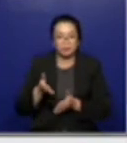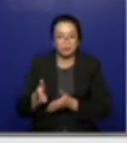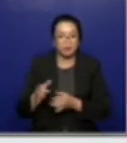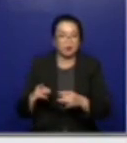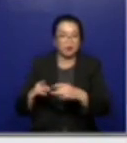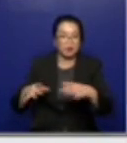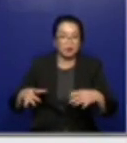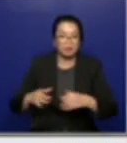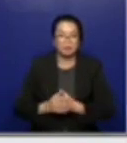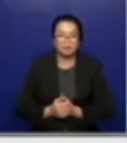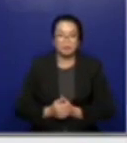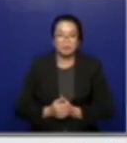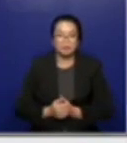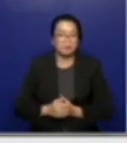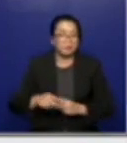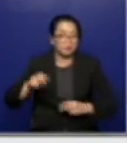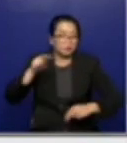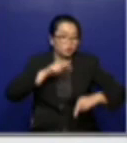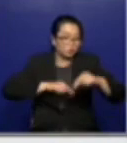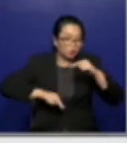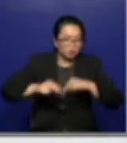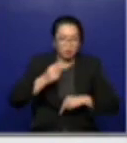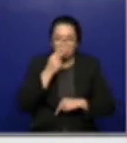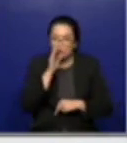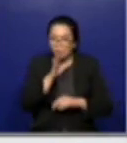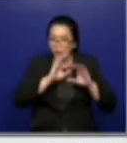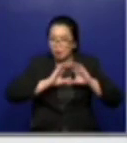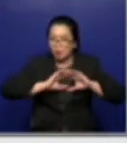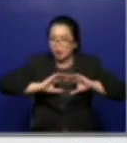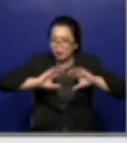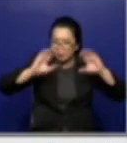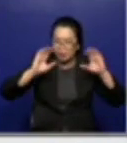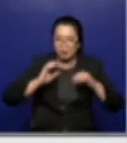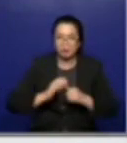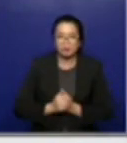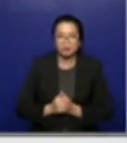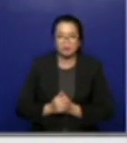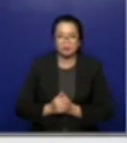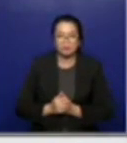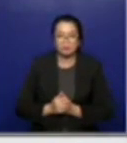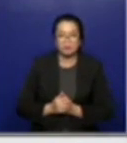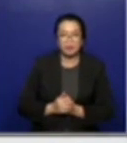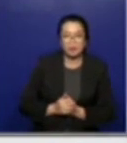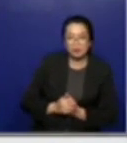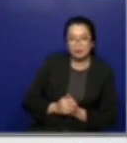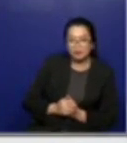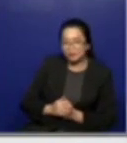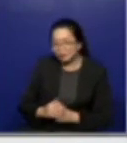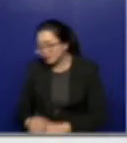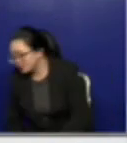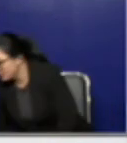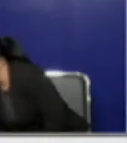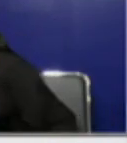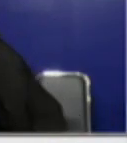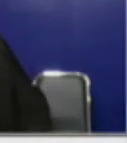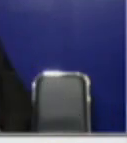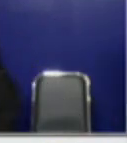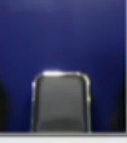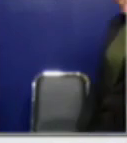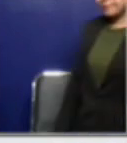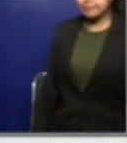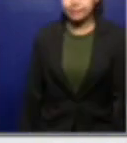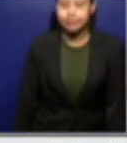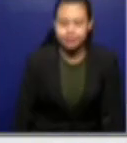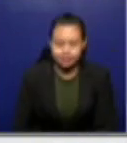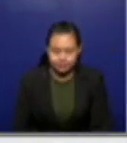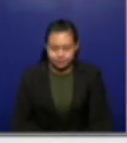ติดตามการตรวจสอบการทำงานของรัฐบาลอย่างเข้มข้นครับท่านประธานครับฟังรัฐมนตรีหลายคนชี้แจงเดี๋ยวผมจะไล่เรียงเลยครับว่า